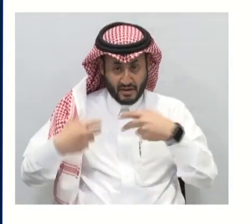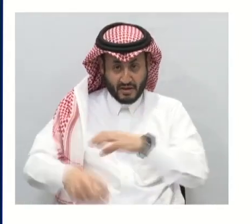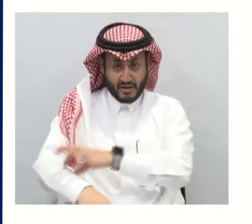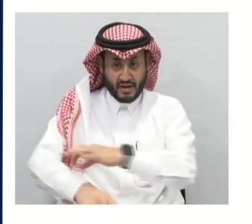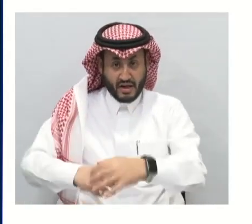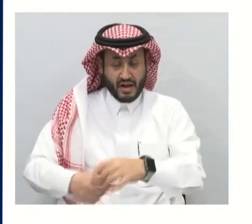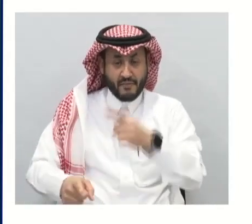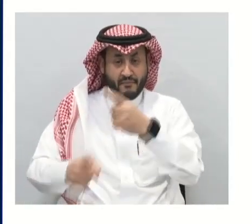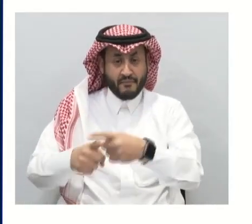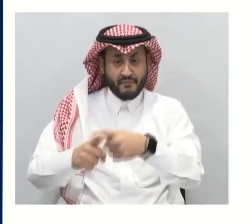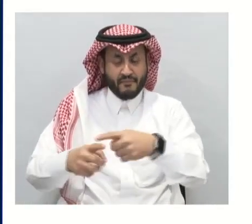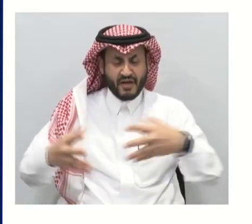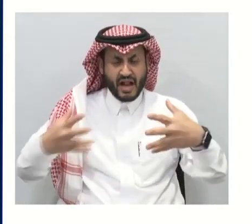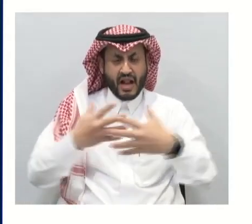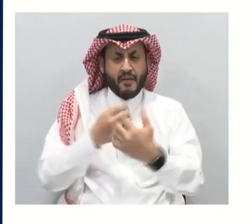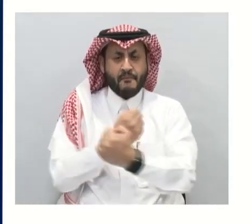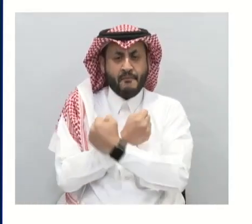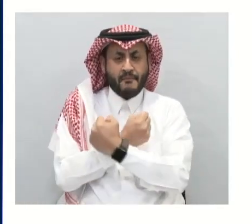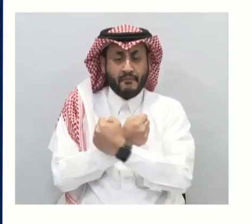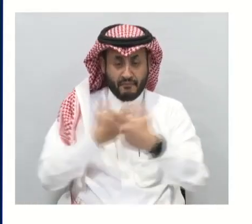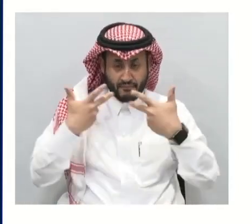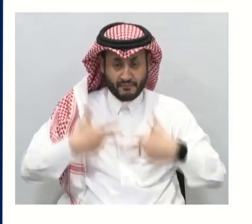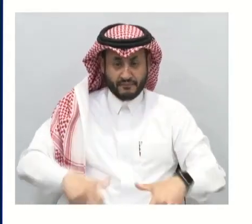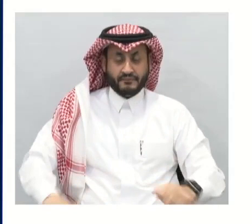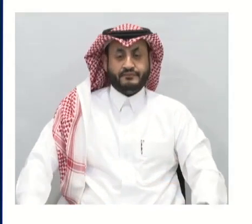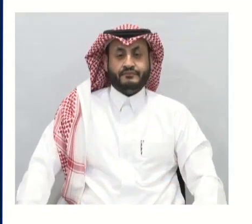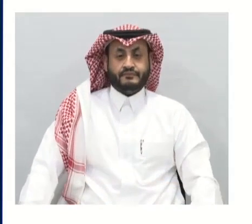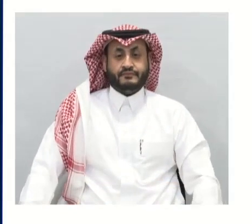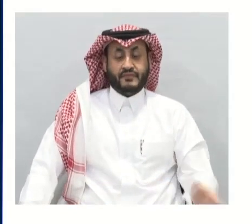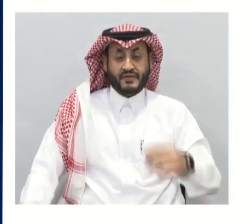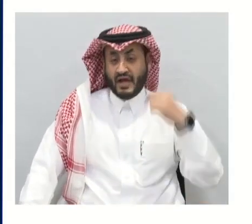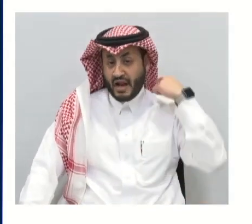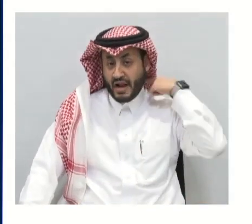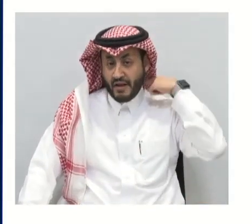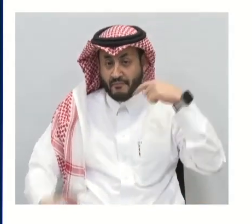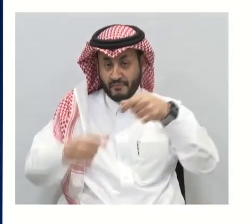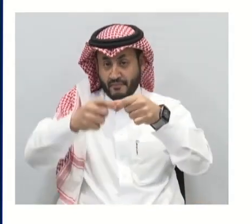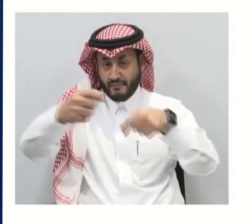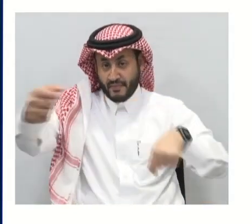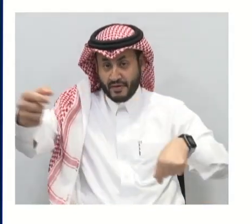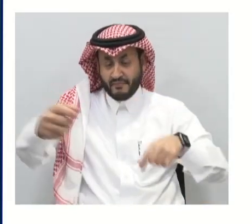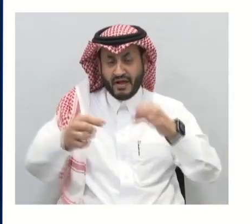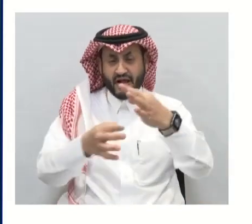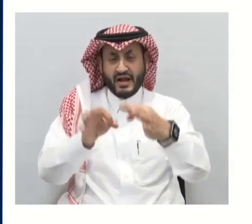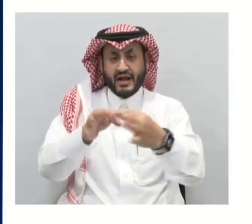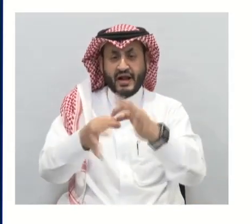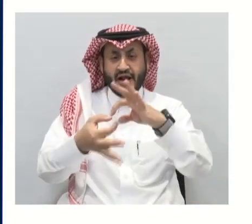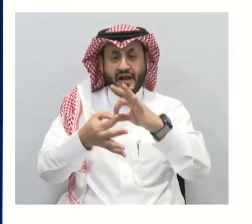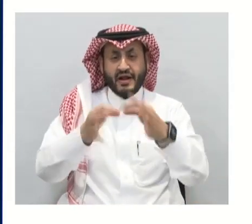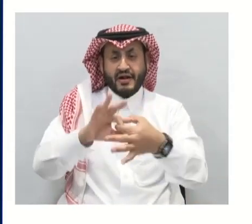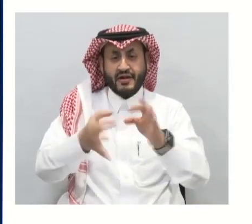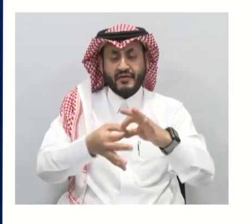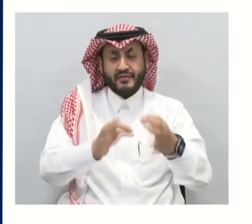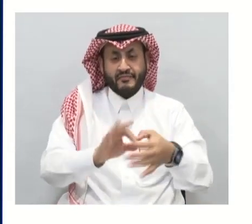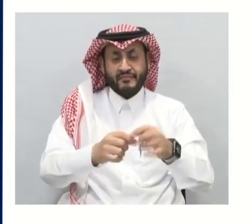من العظام توفر الدعامه لمن للجسد اما العمود الفقري فهو مجموعه من العظام تتصل معا